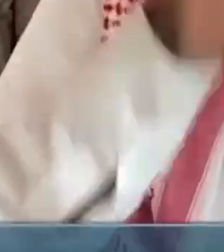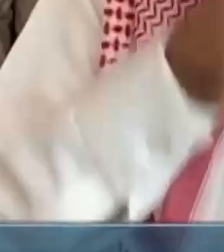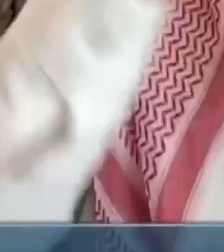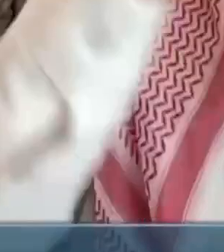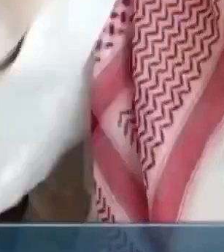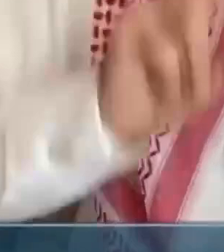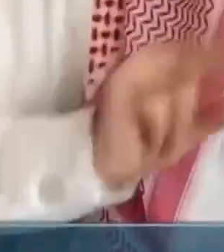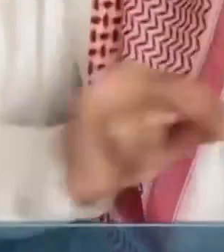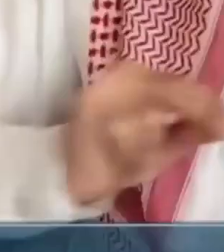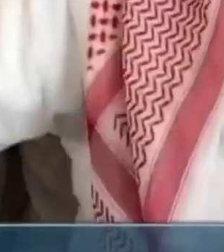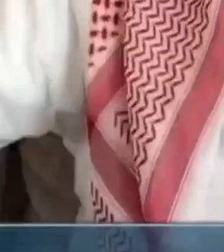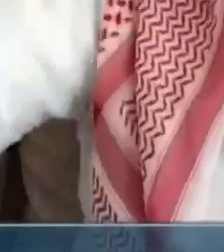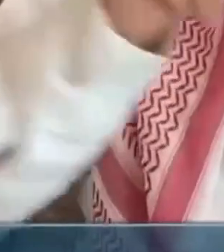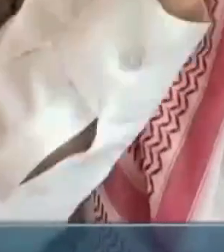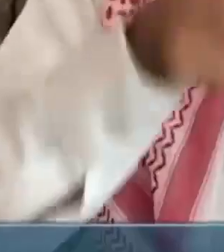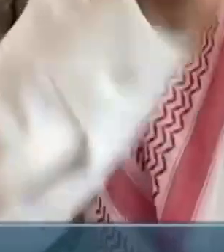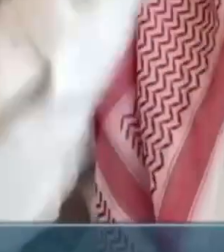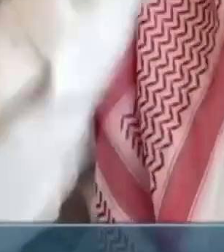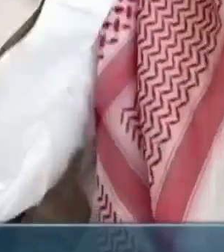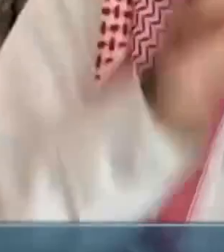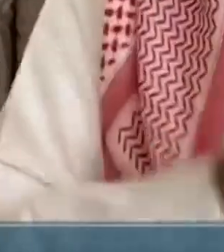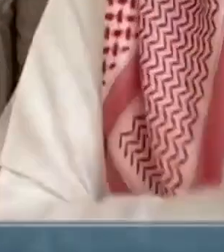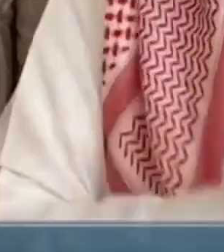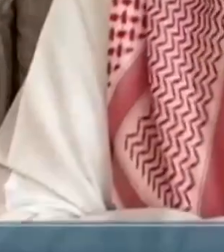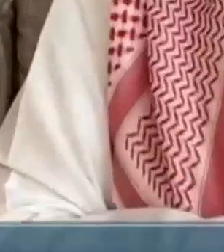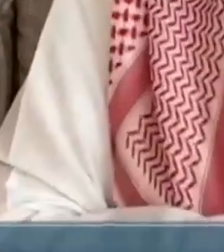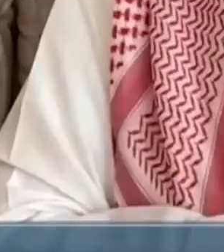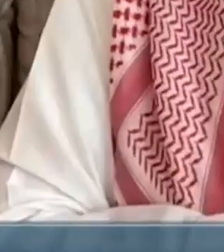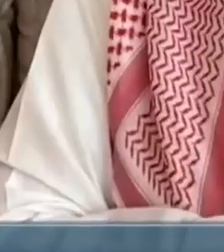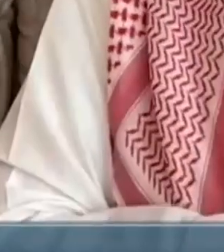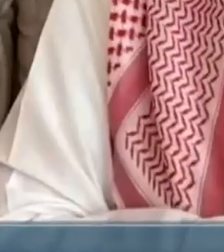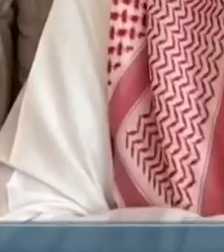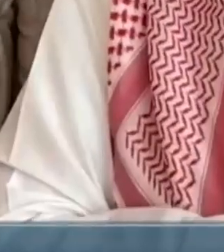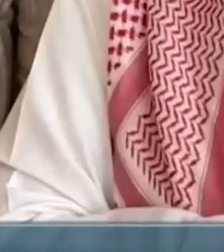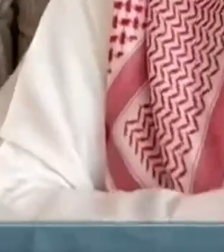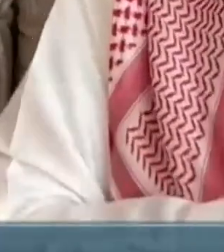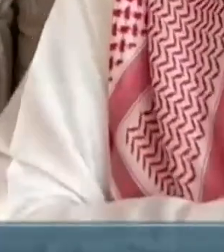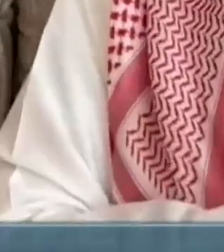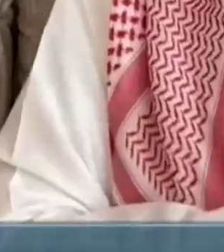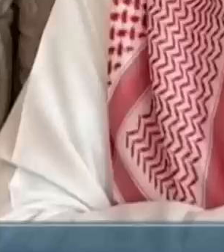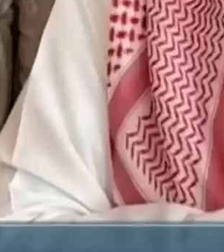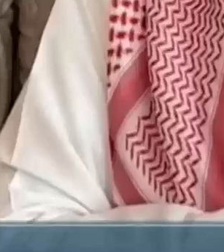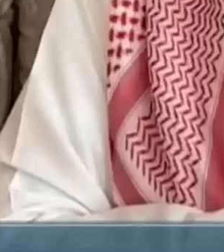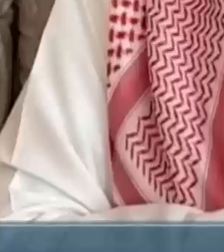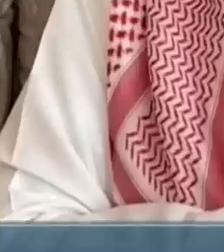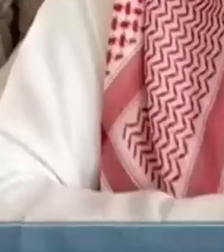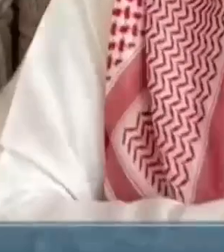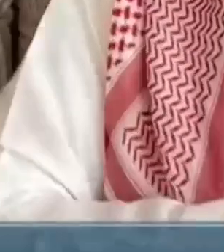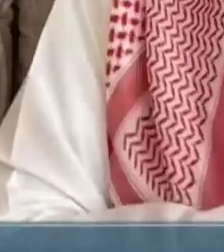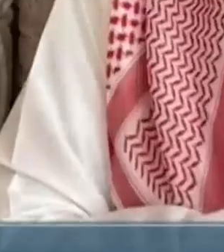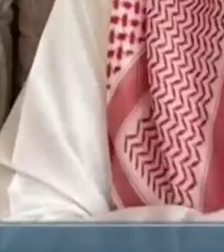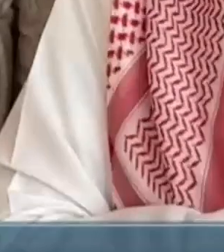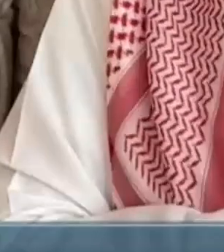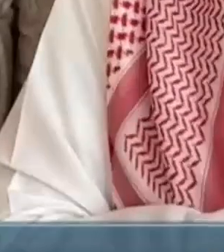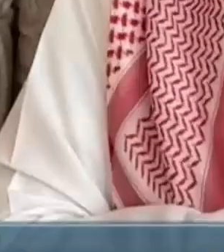غير معروفه لدى الصم في الشمال فتجد ان هذه الاشارات غير موجوده كذلك ايضا يضيف اشارات البيئيه تختلف من